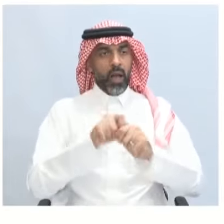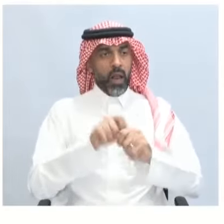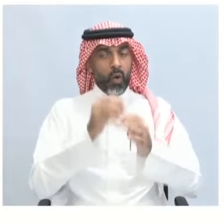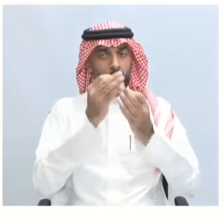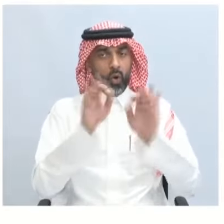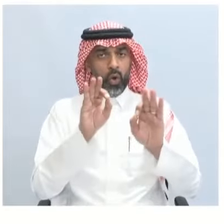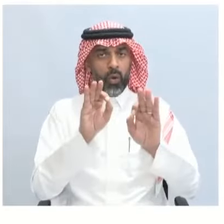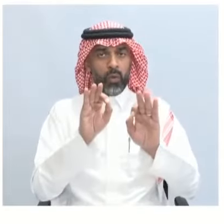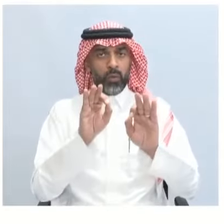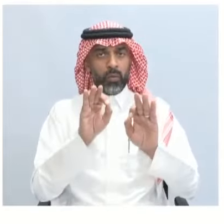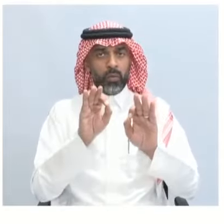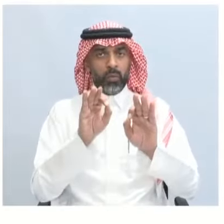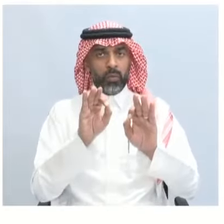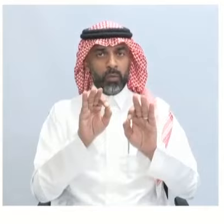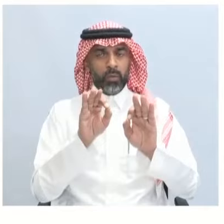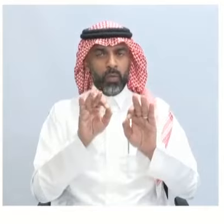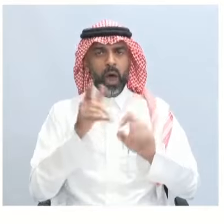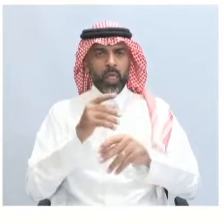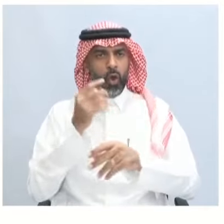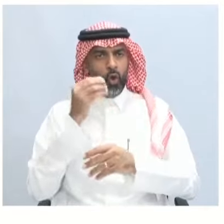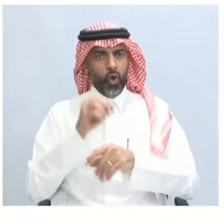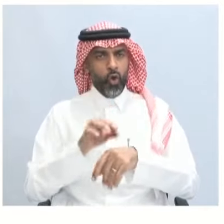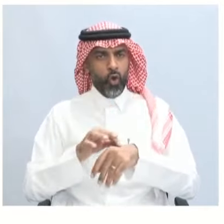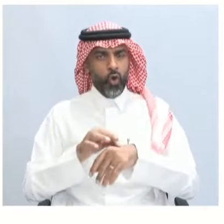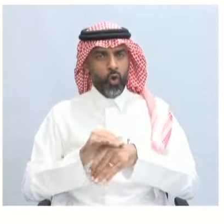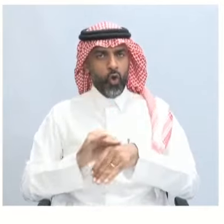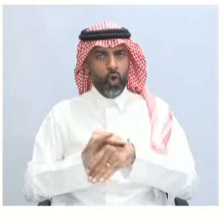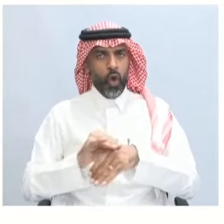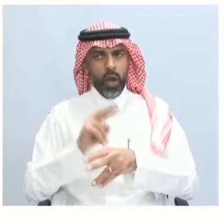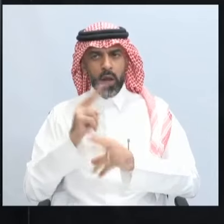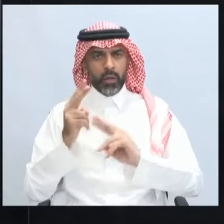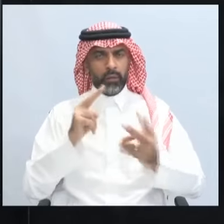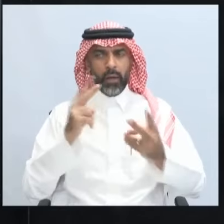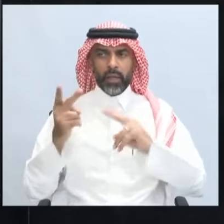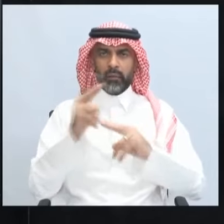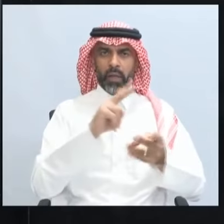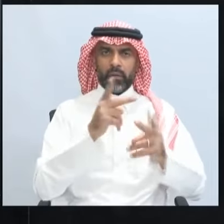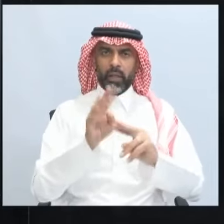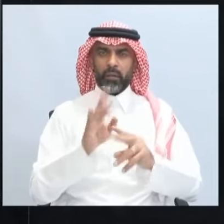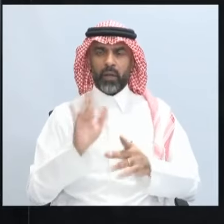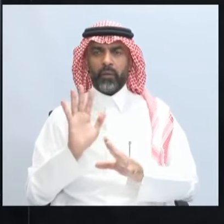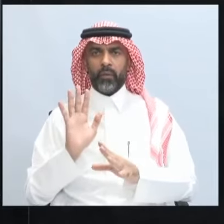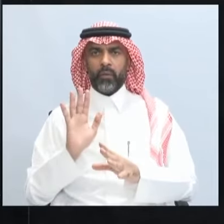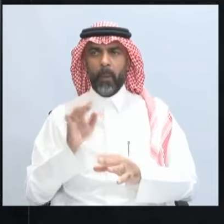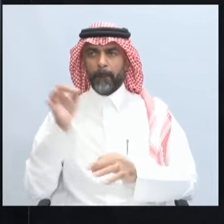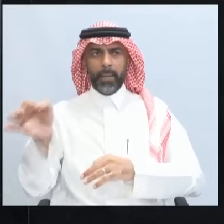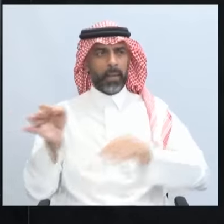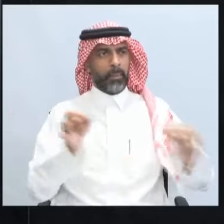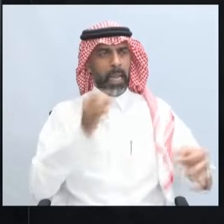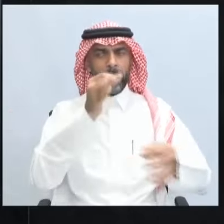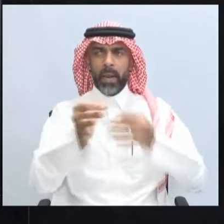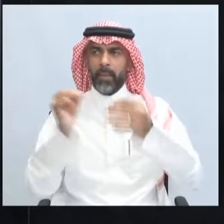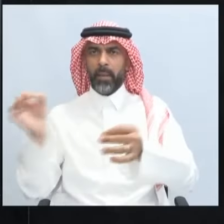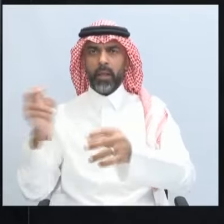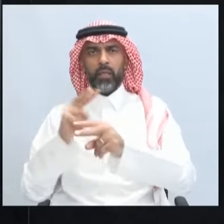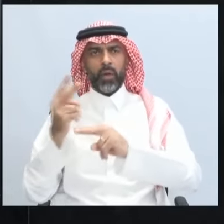الله اتقاكم فهنا يدل على ان المجتمع حينما يطبق هذا التوحيد فانه يحقق